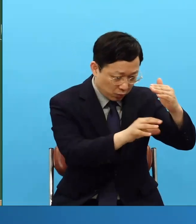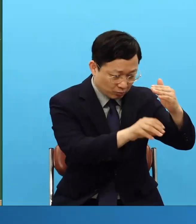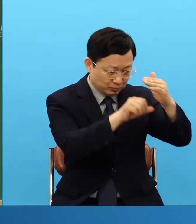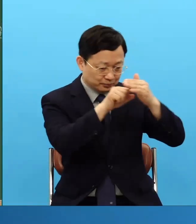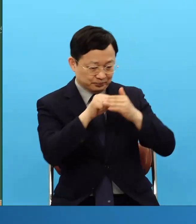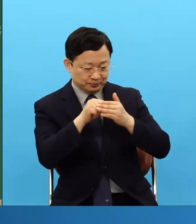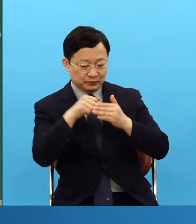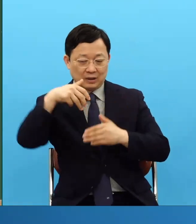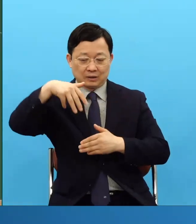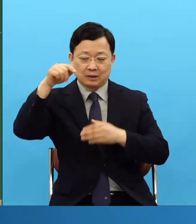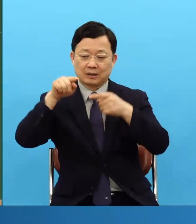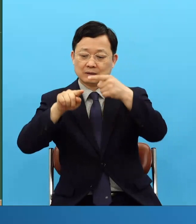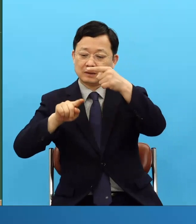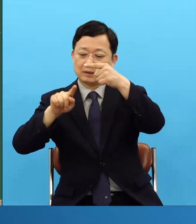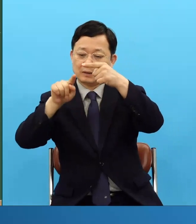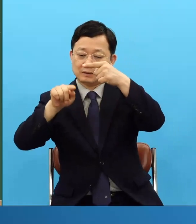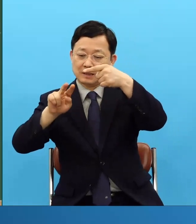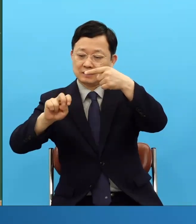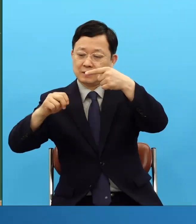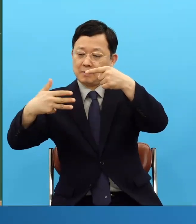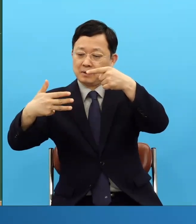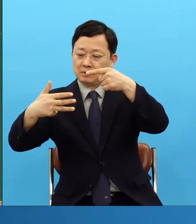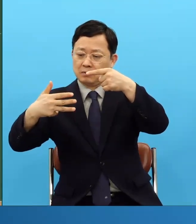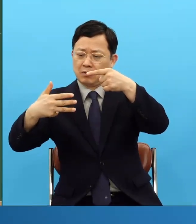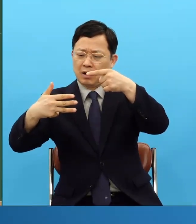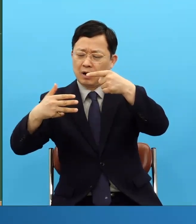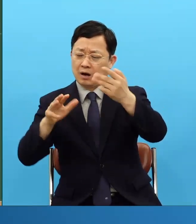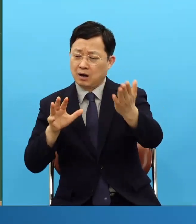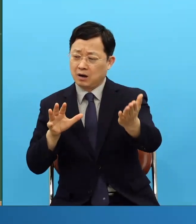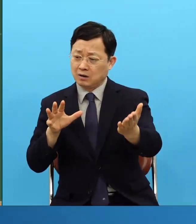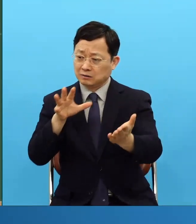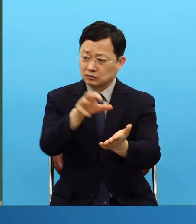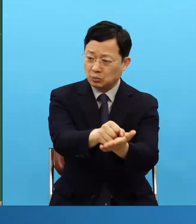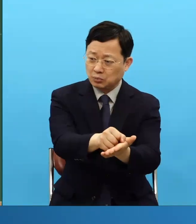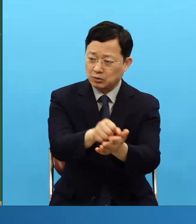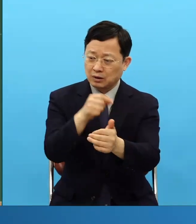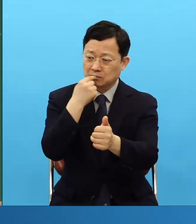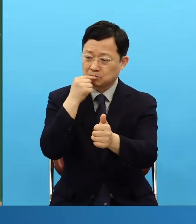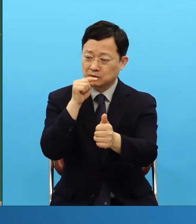1:28. 정복하라. It says to conquer, subdue,